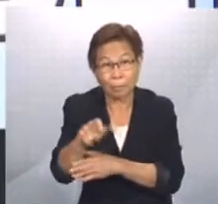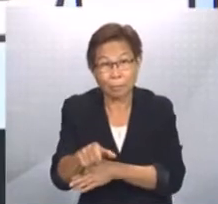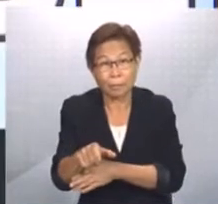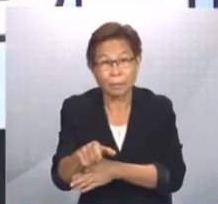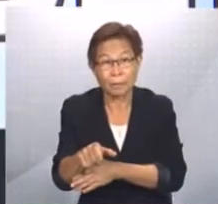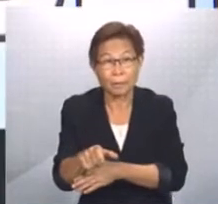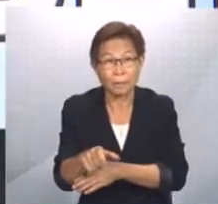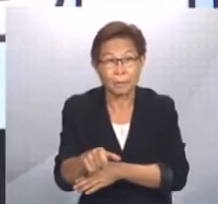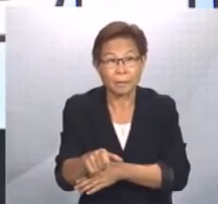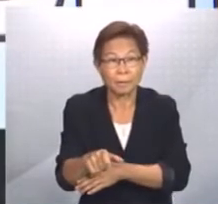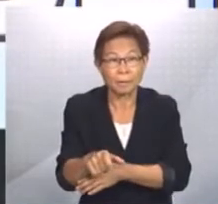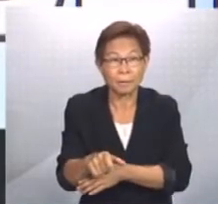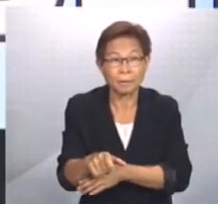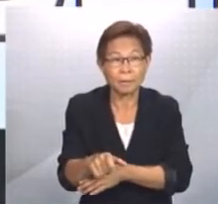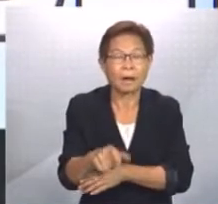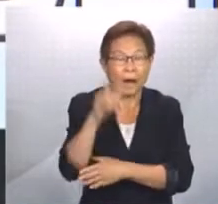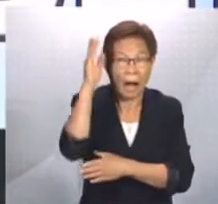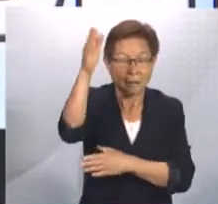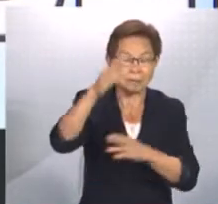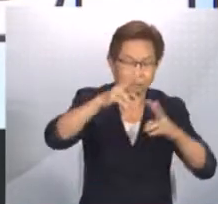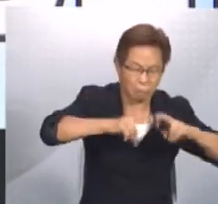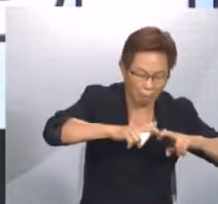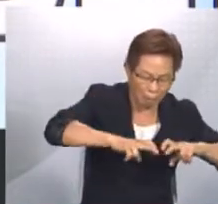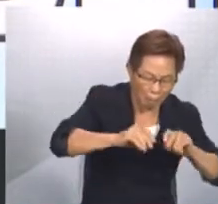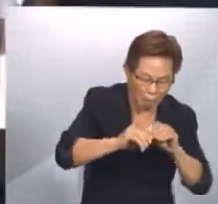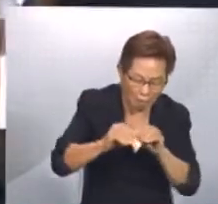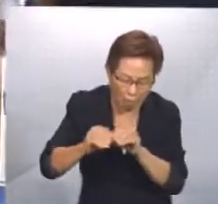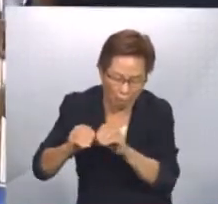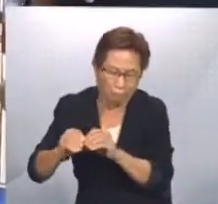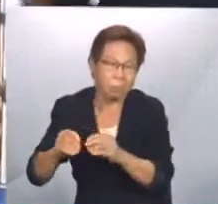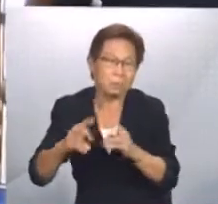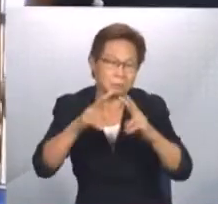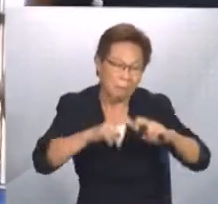untuk siasatan lanjut mereka, untuk selesaikan kes-kes mereka.